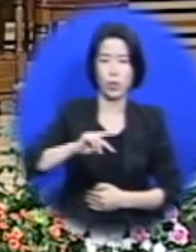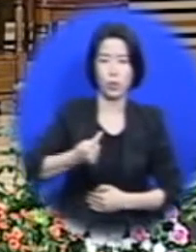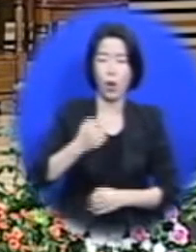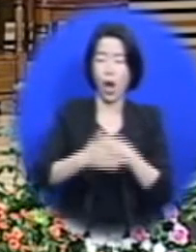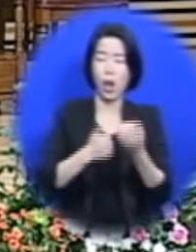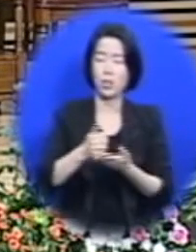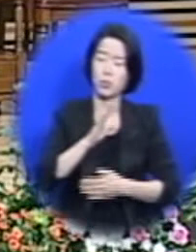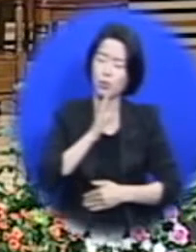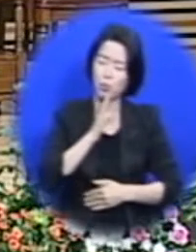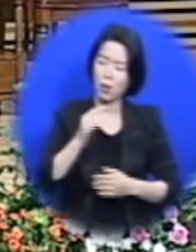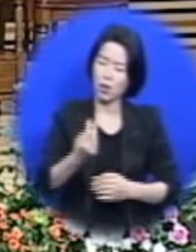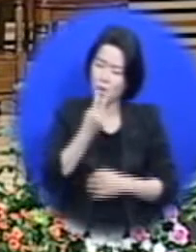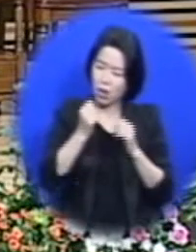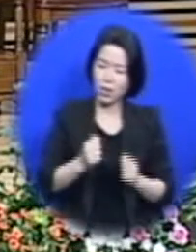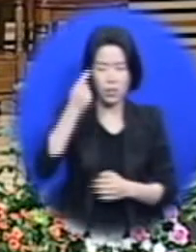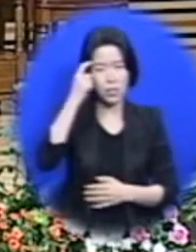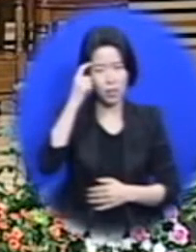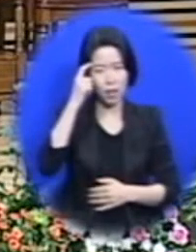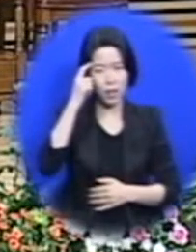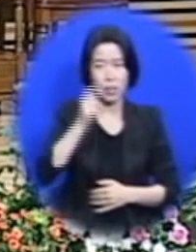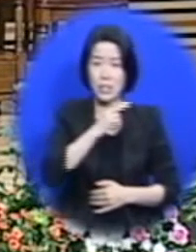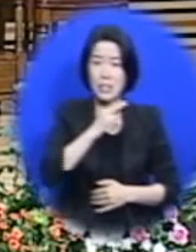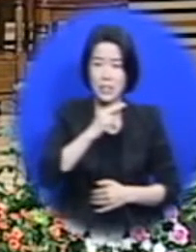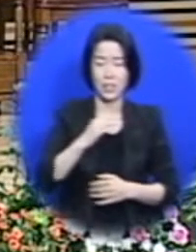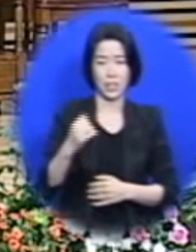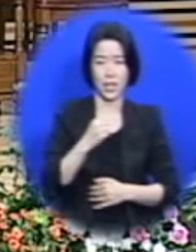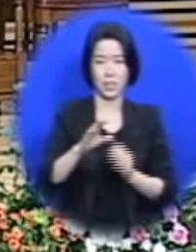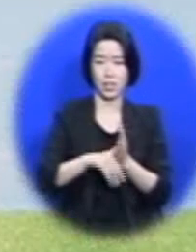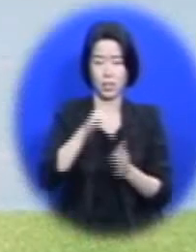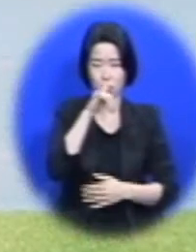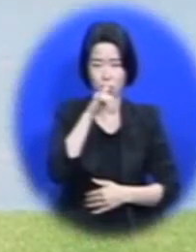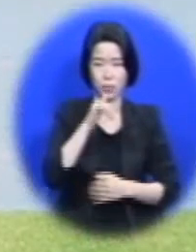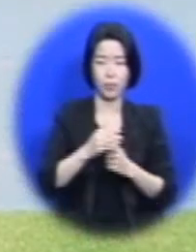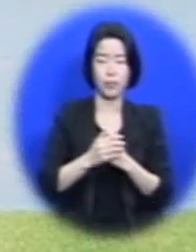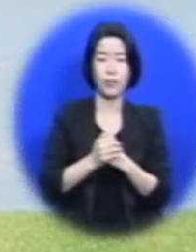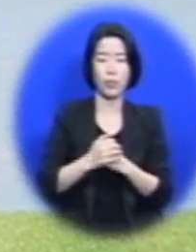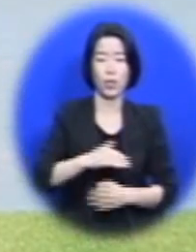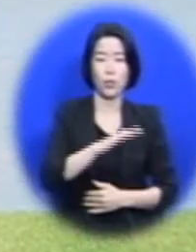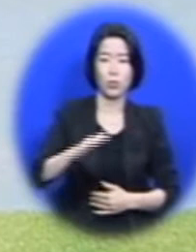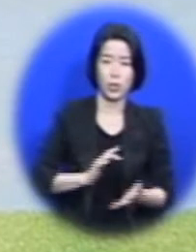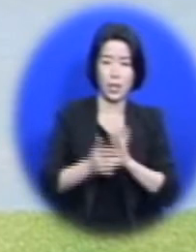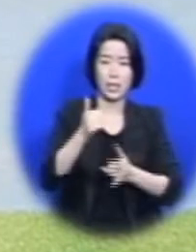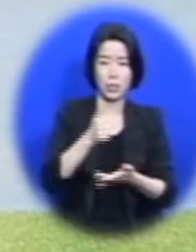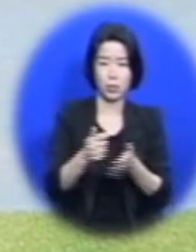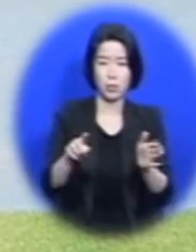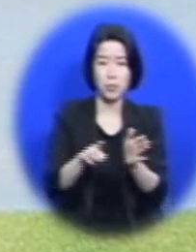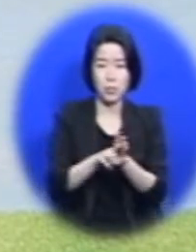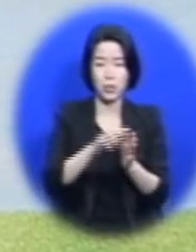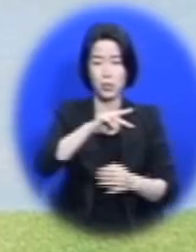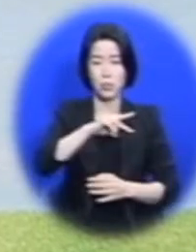정말 살아계실까? 그런 의문을 가지게 될 때가 있지 않습니까? 우리가 예수님을